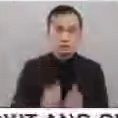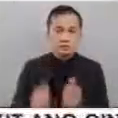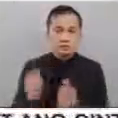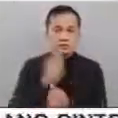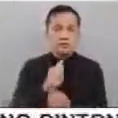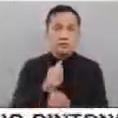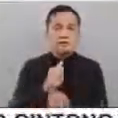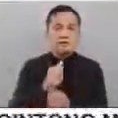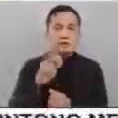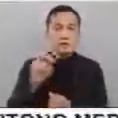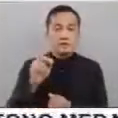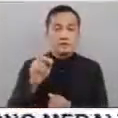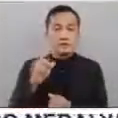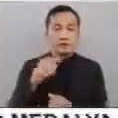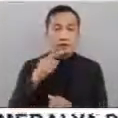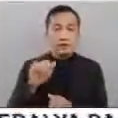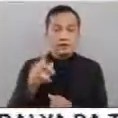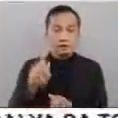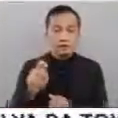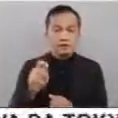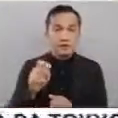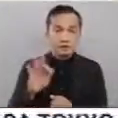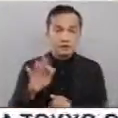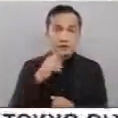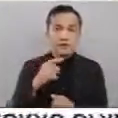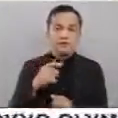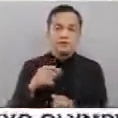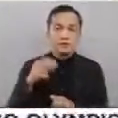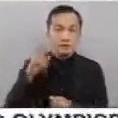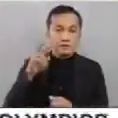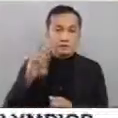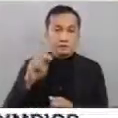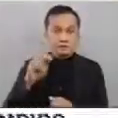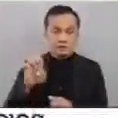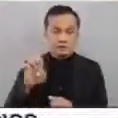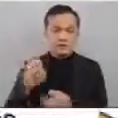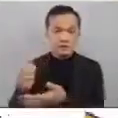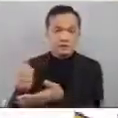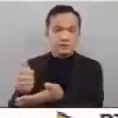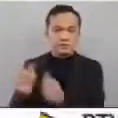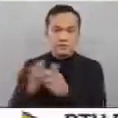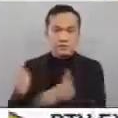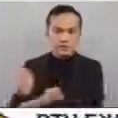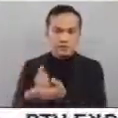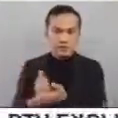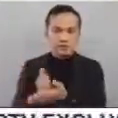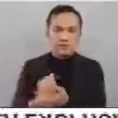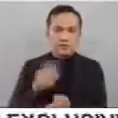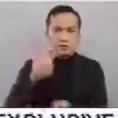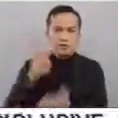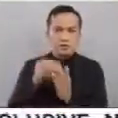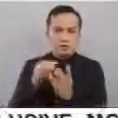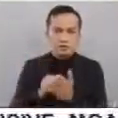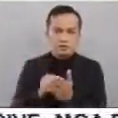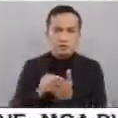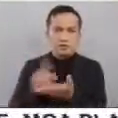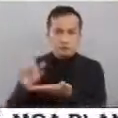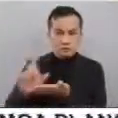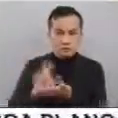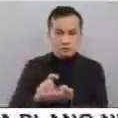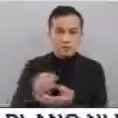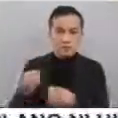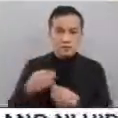Nag-viral sa social media ang magdagsa at pagtutulakan ng mga magpapabakuna sa vaccination site sa Las Piñas